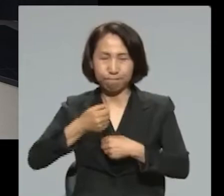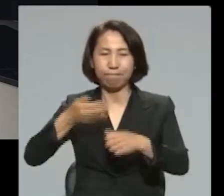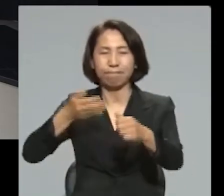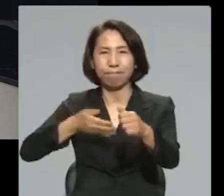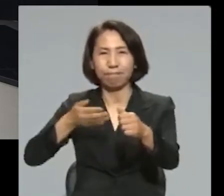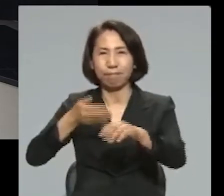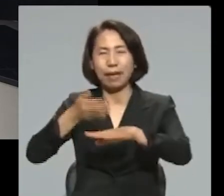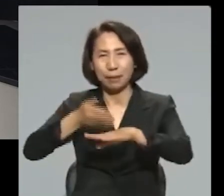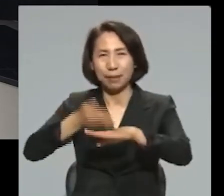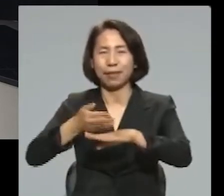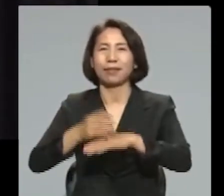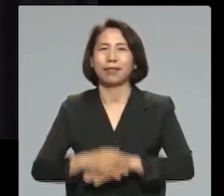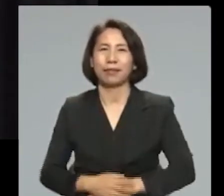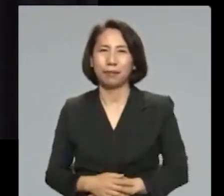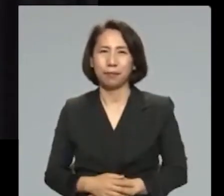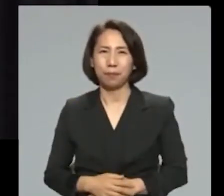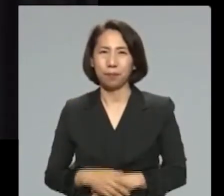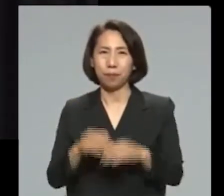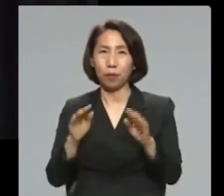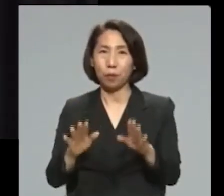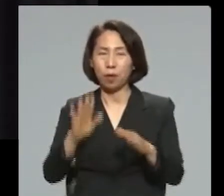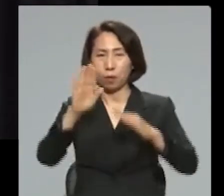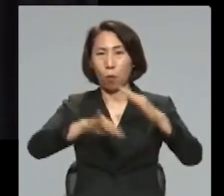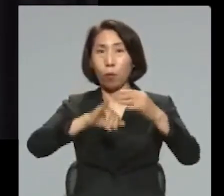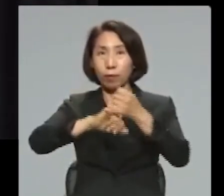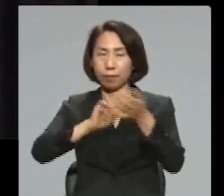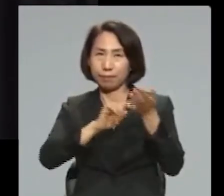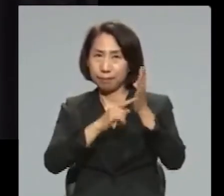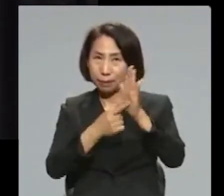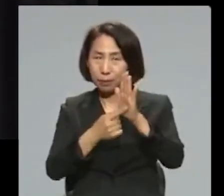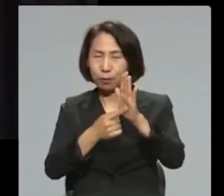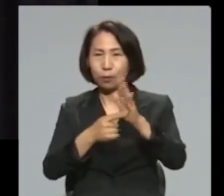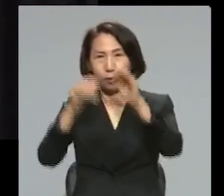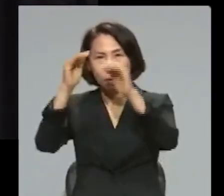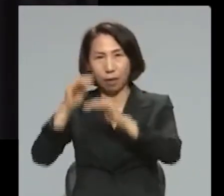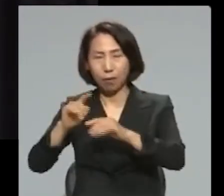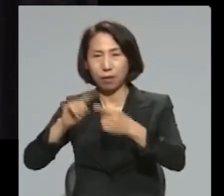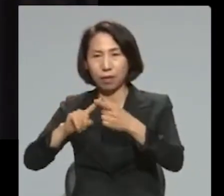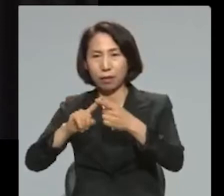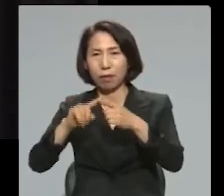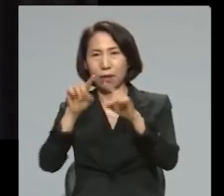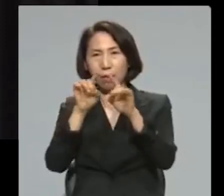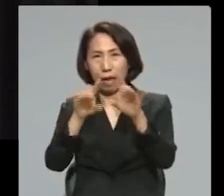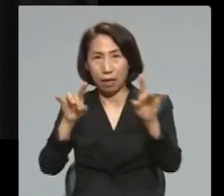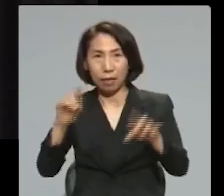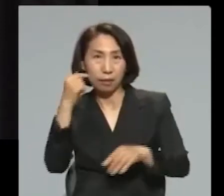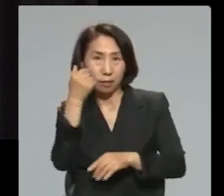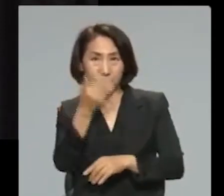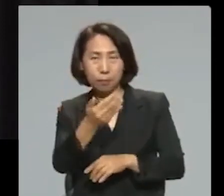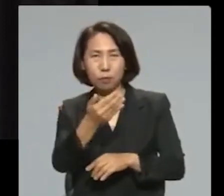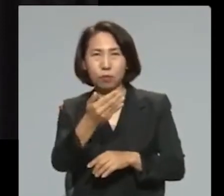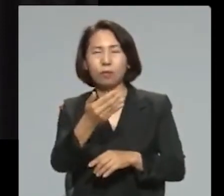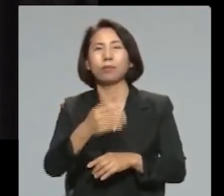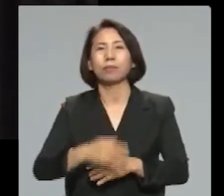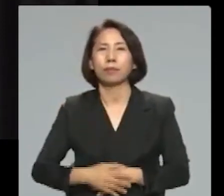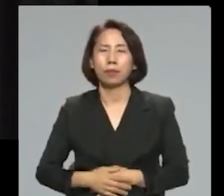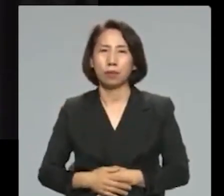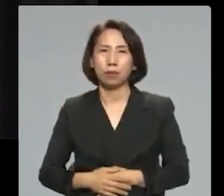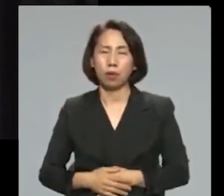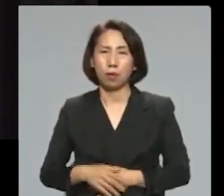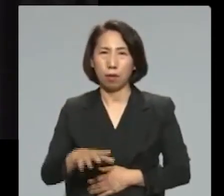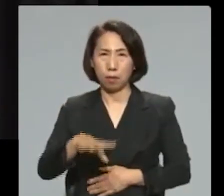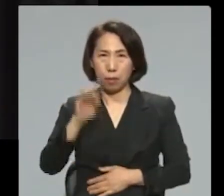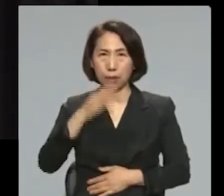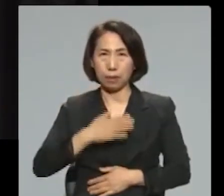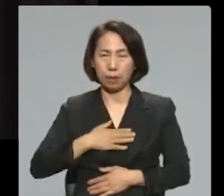감사합니다. 네, 이번 순서는 공약 발표와 공약에 대한 개별 질문으로 진행을 하겠습니다. 먼저 각 후보가 자신의